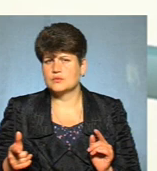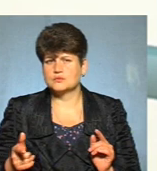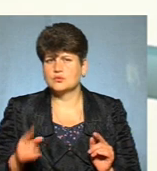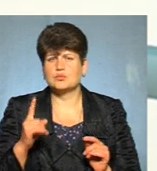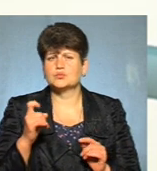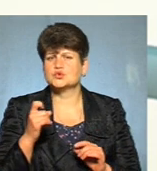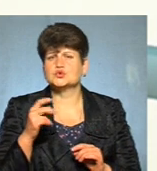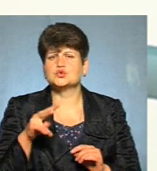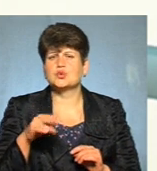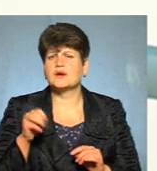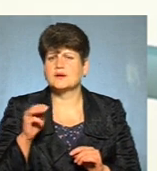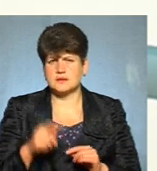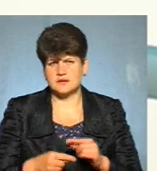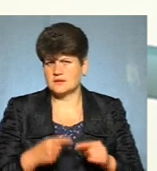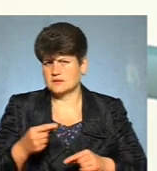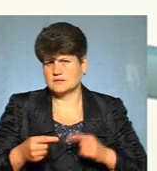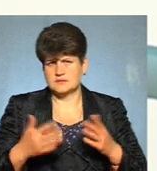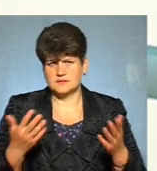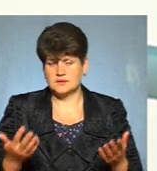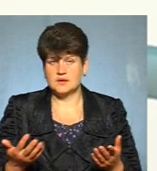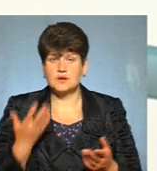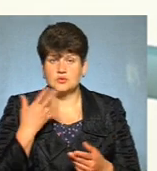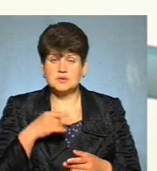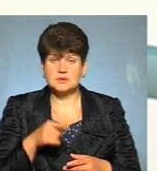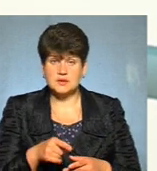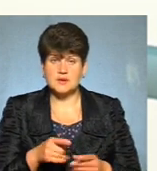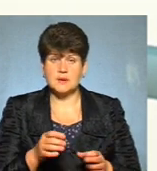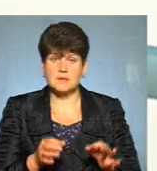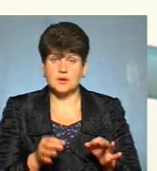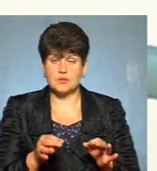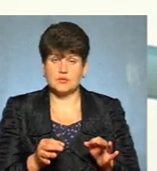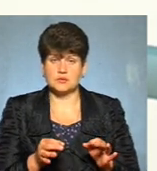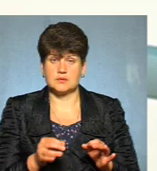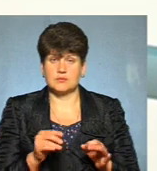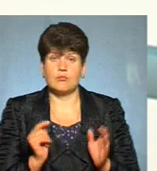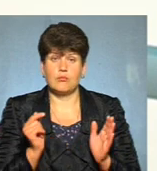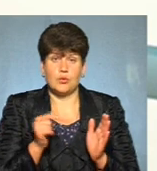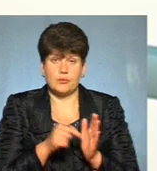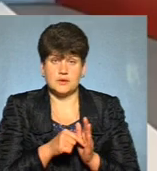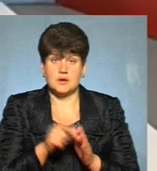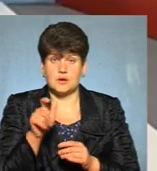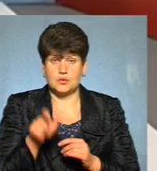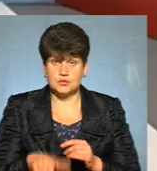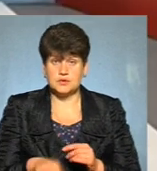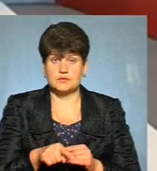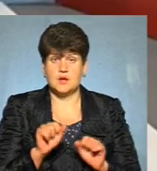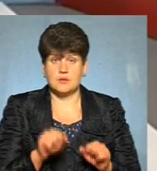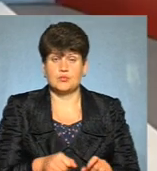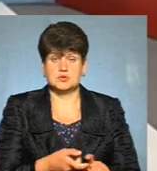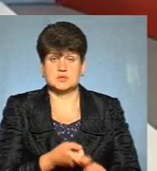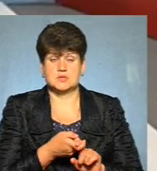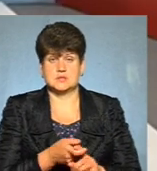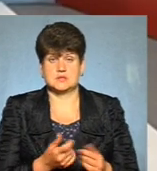століть і тому подібне. І коли в таке природнє вогнище попадає людина, вона може там заразитися